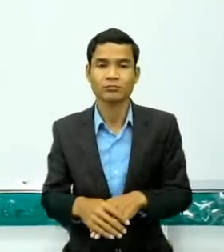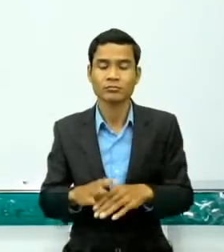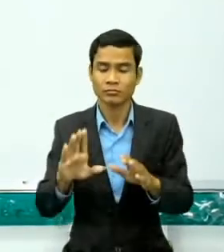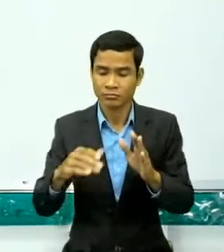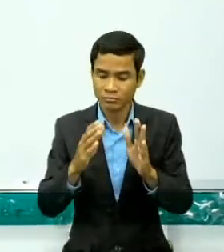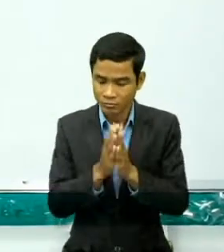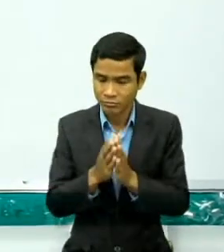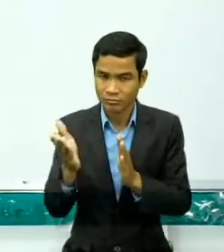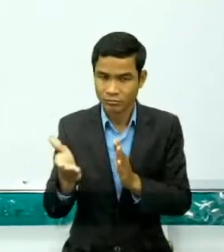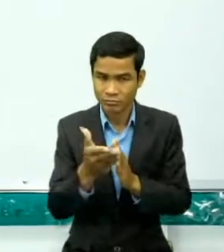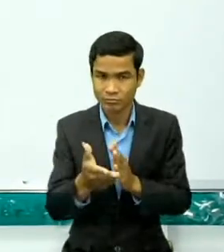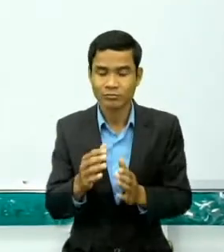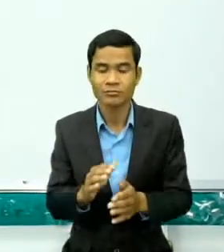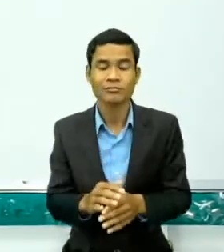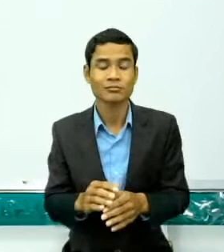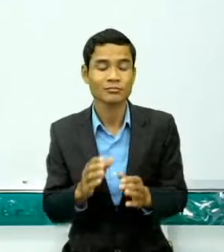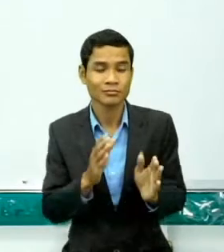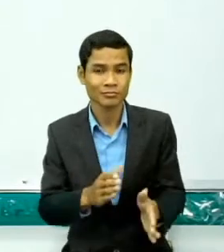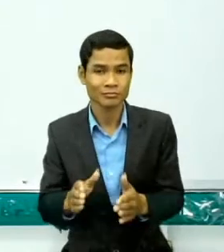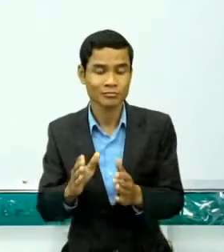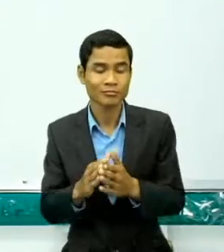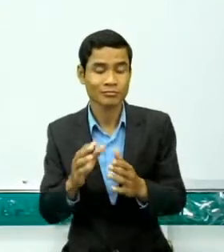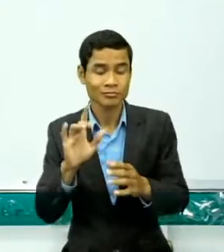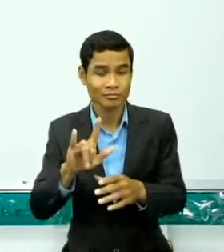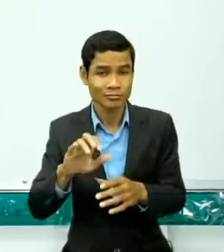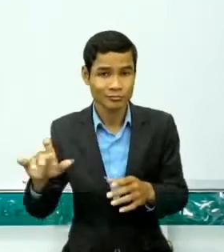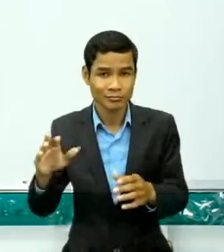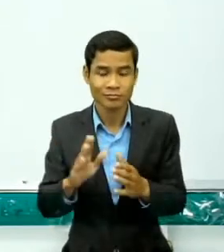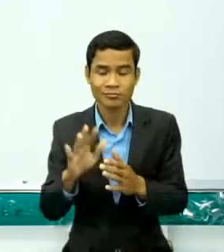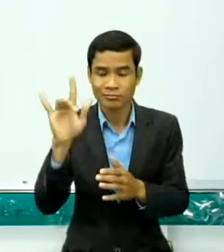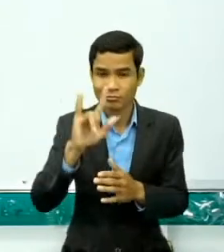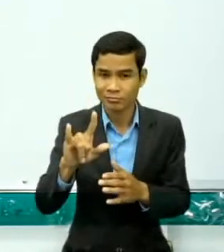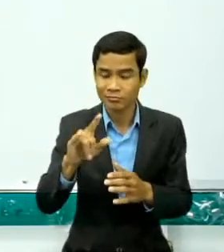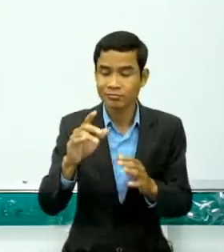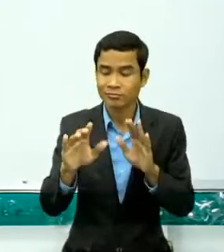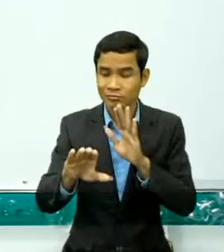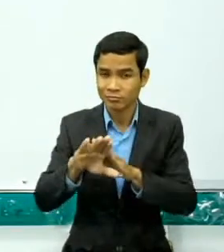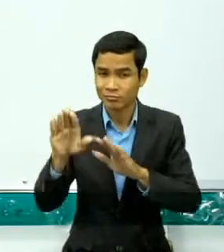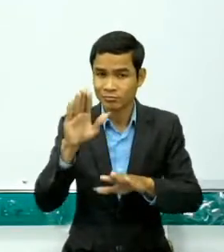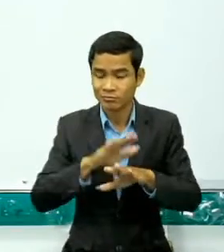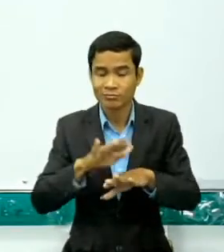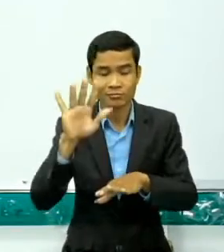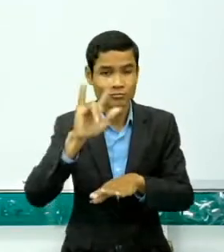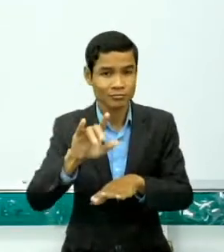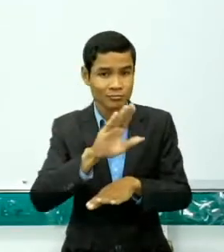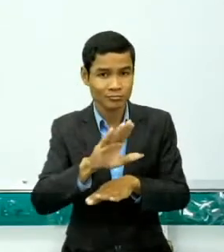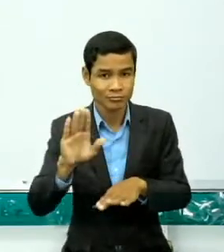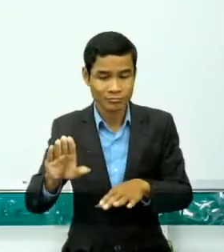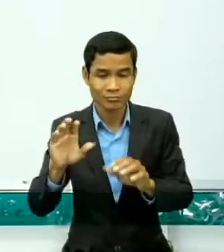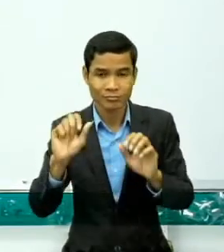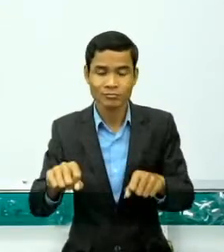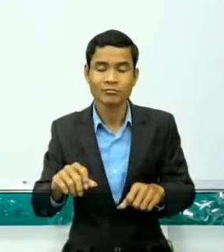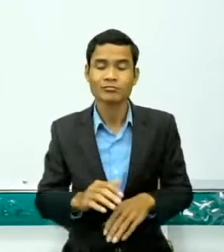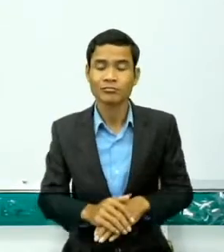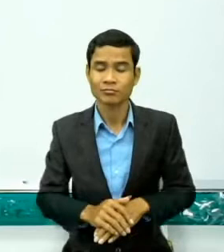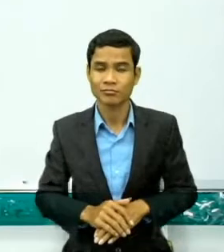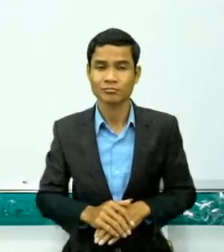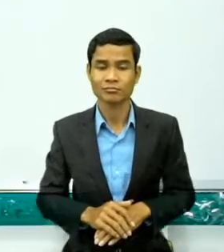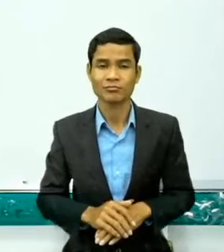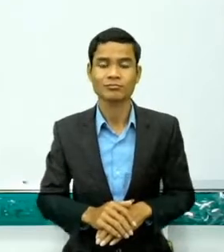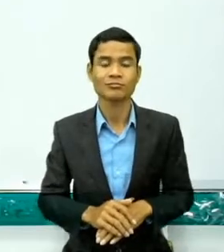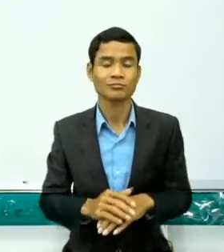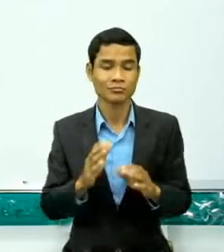អរគុណកូនកូនឥឡូវកូនកូនត្រៀមខ្លួនផ្សំប្រកបសូរដោយប្រើដៃដោយខ្លួនដោយខ្លួនឯងណាចា